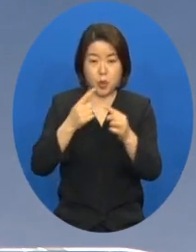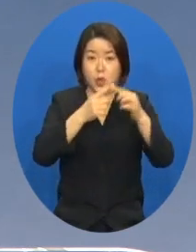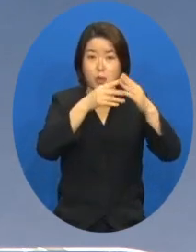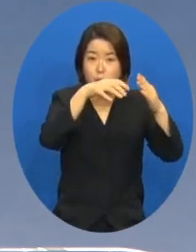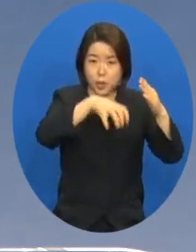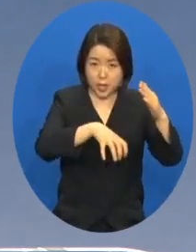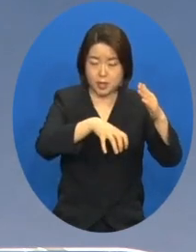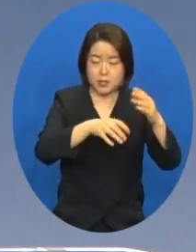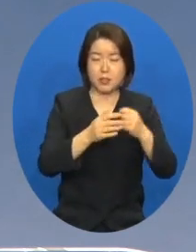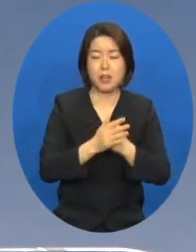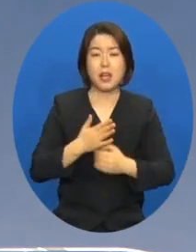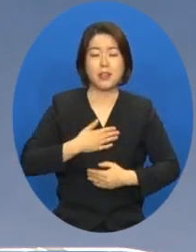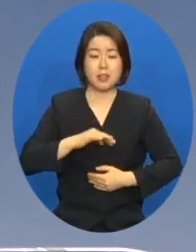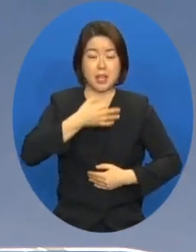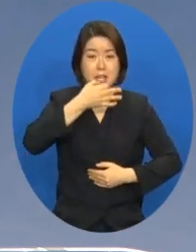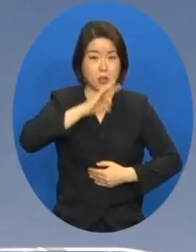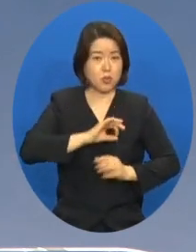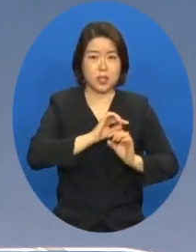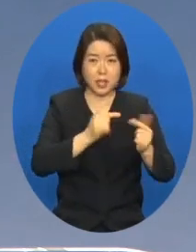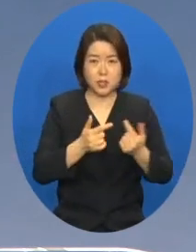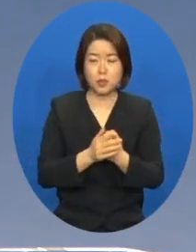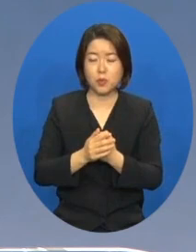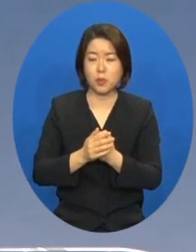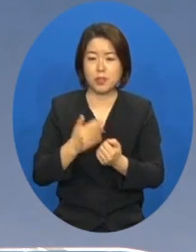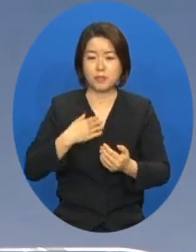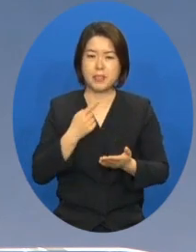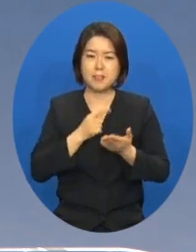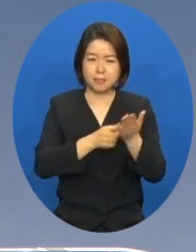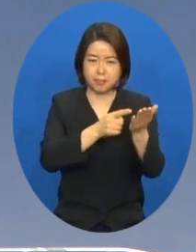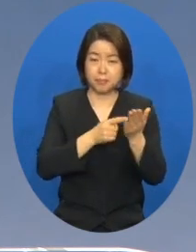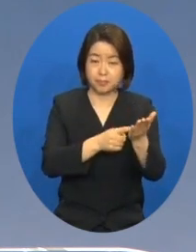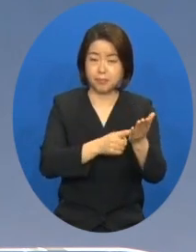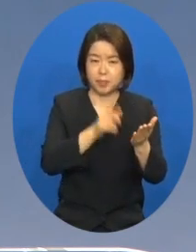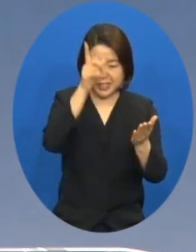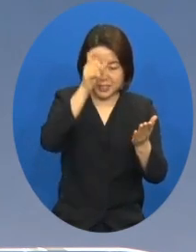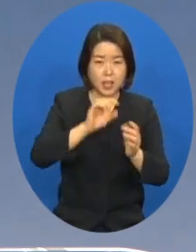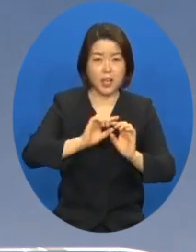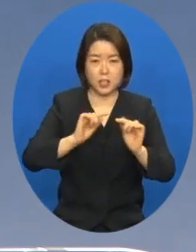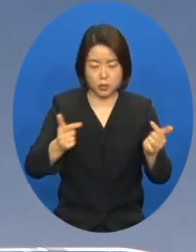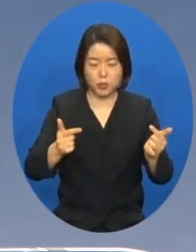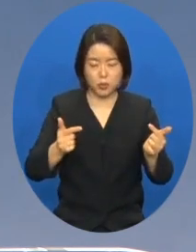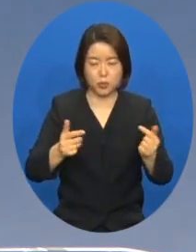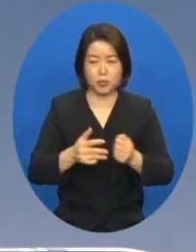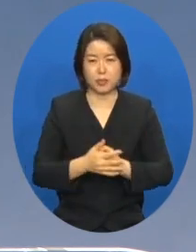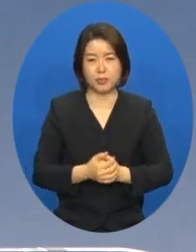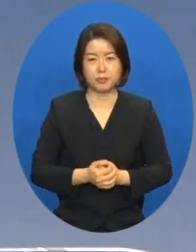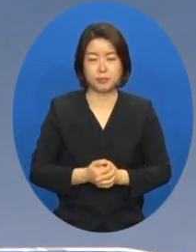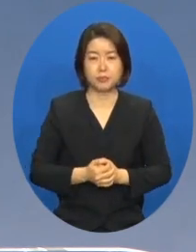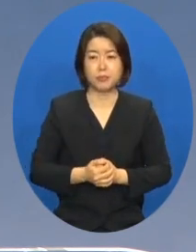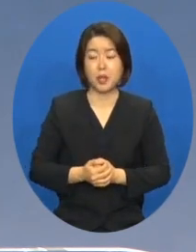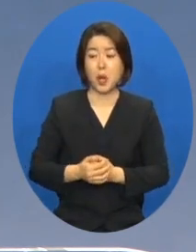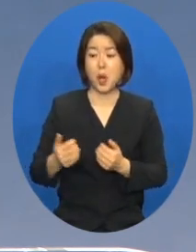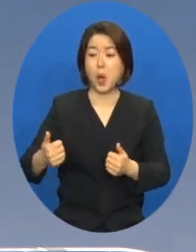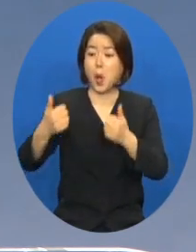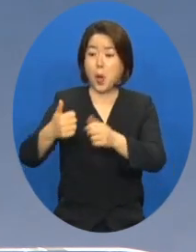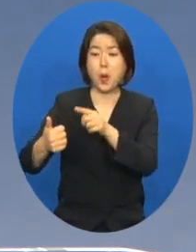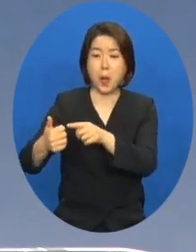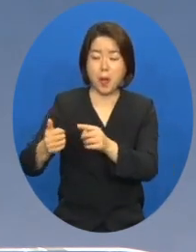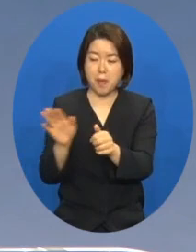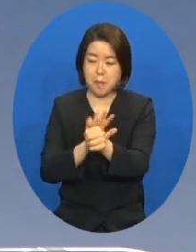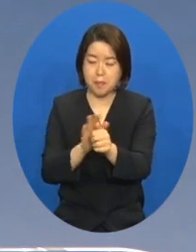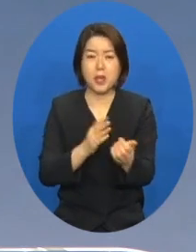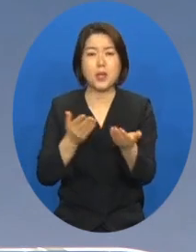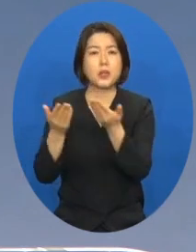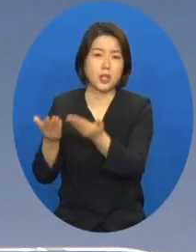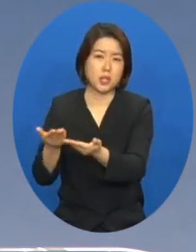사이에 내 유익을 구하지 않고 내 주장, 내 고집을 내세우지 않고 상대방을 항상 배려하며